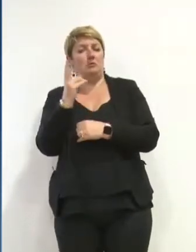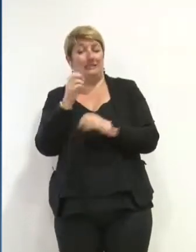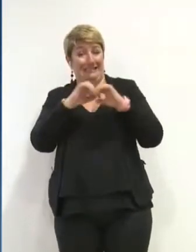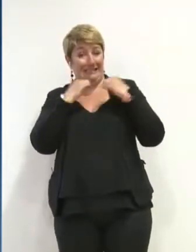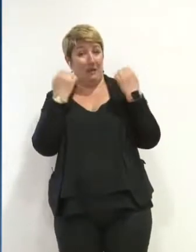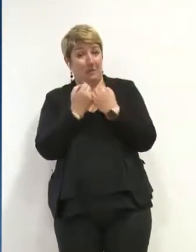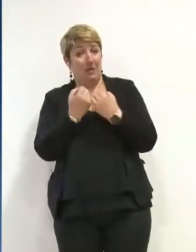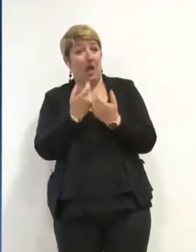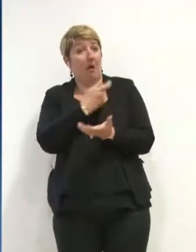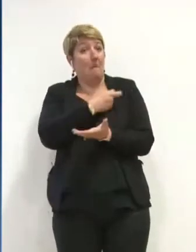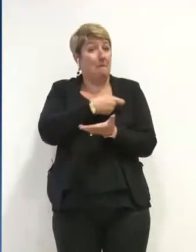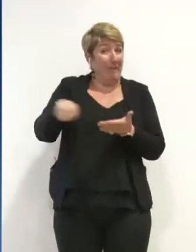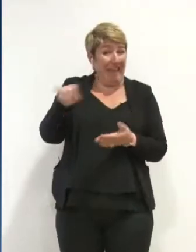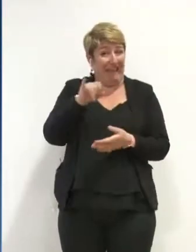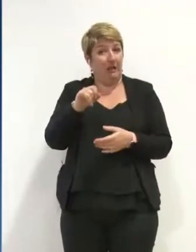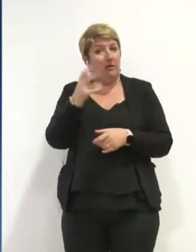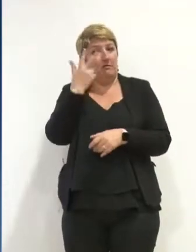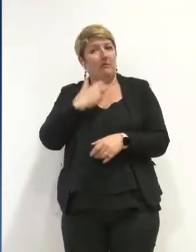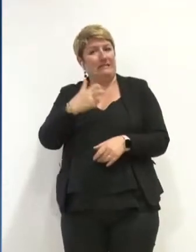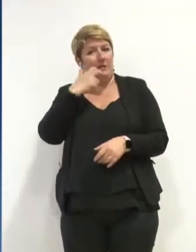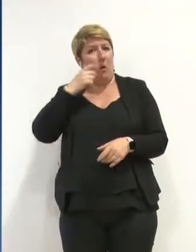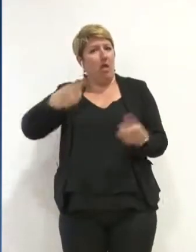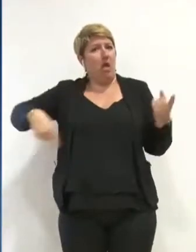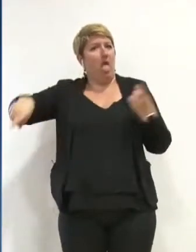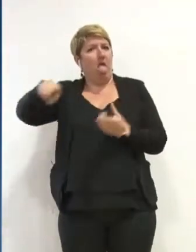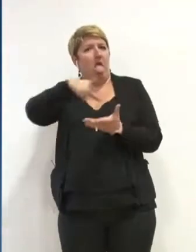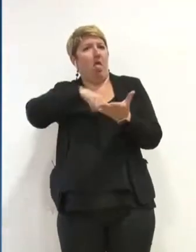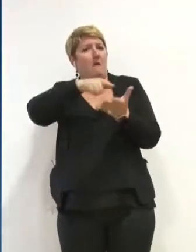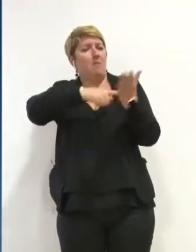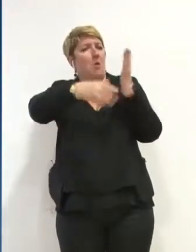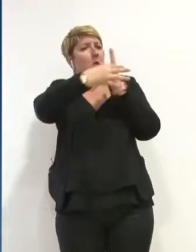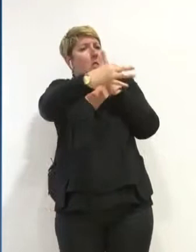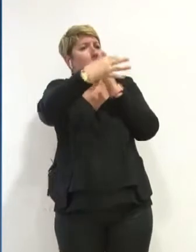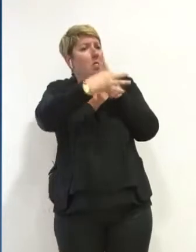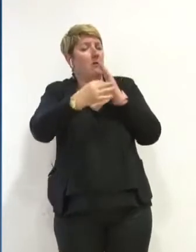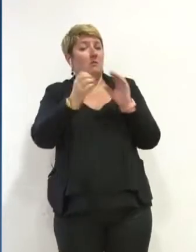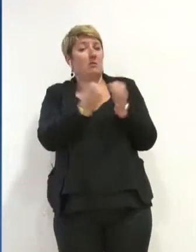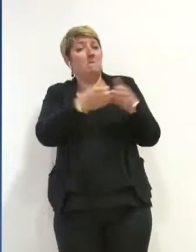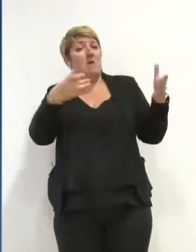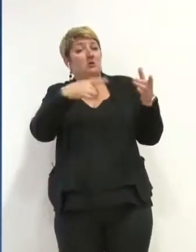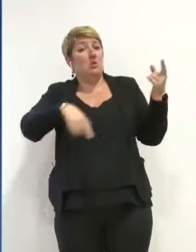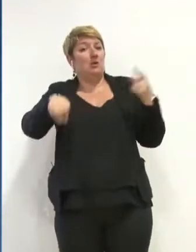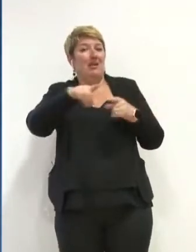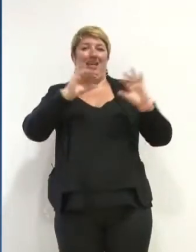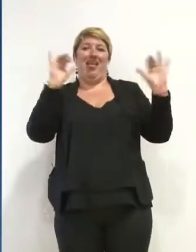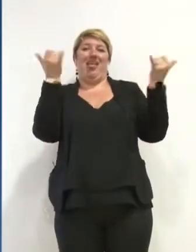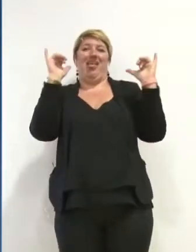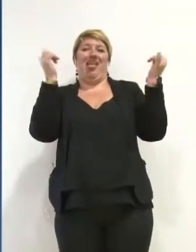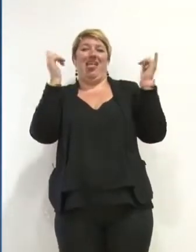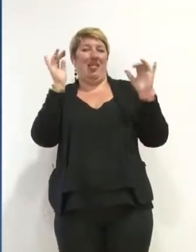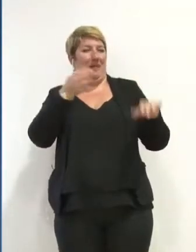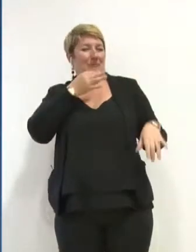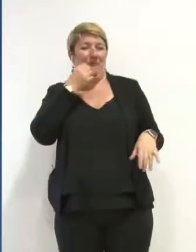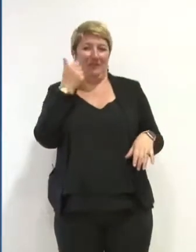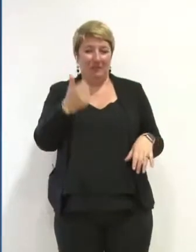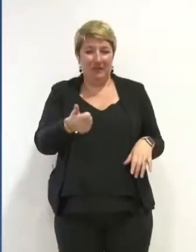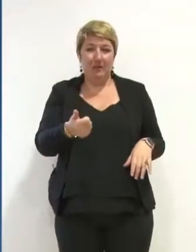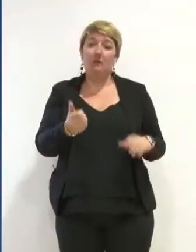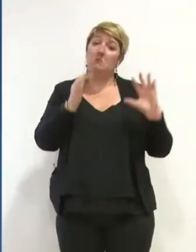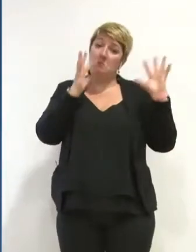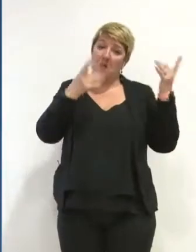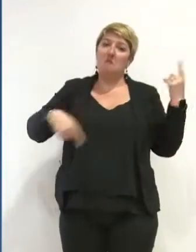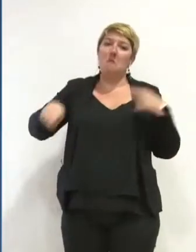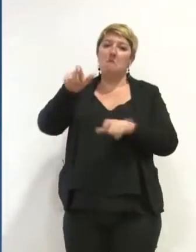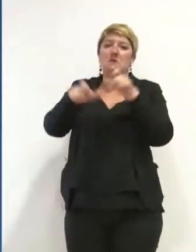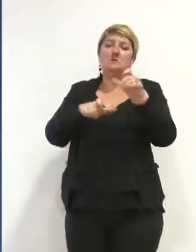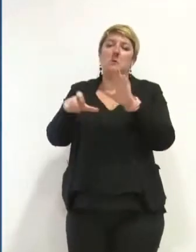le contribuable, durant lesquels la majorité, visiblement, s'est bien amusée. Bravo, les Grenoblois et Grenobloises apprécieront, je